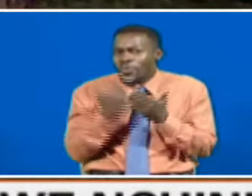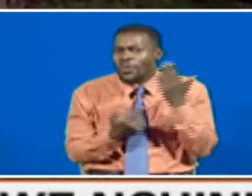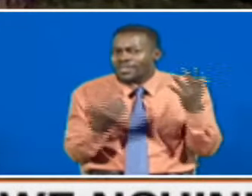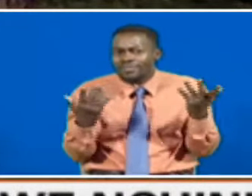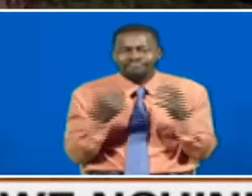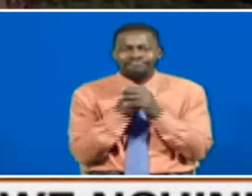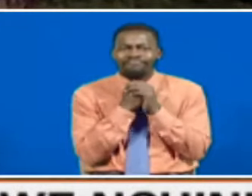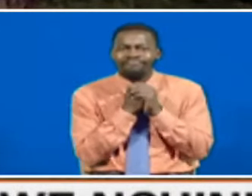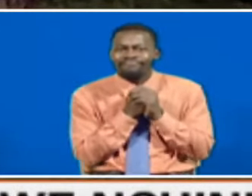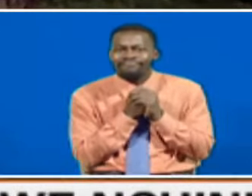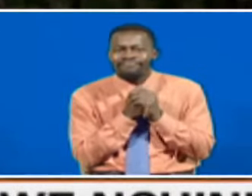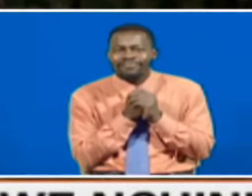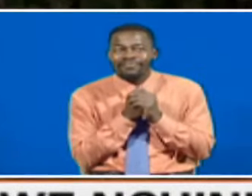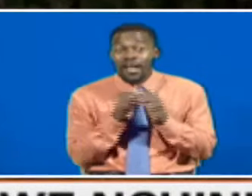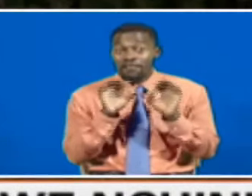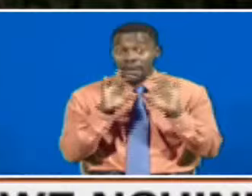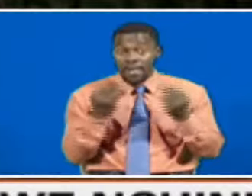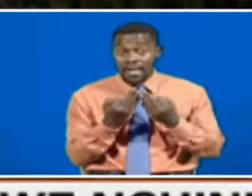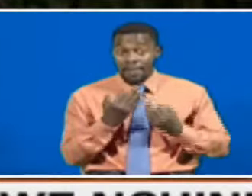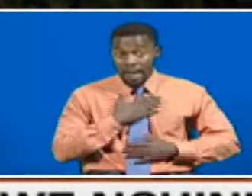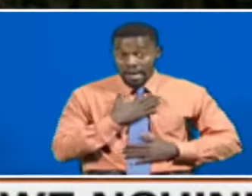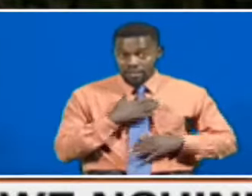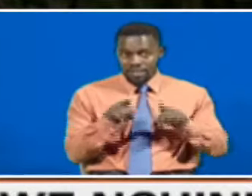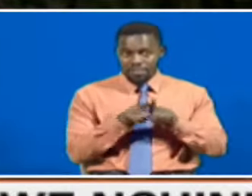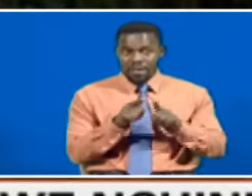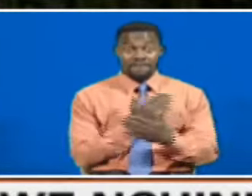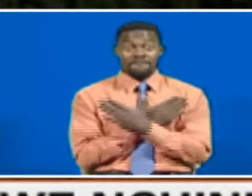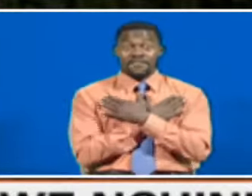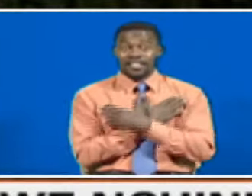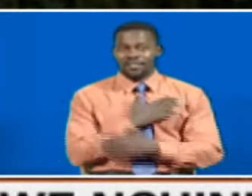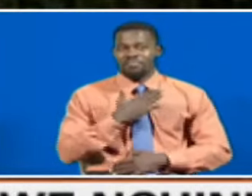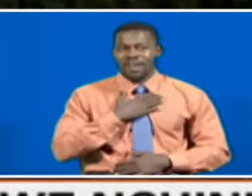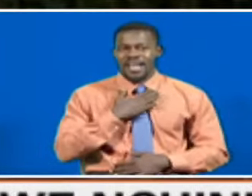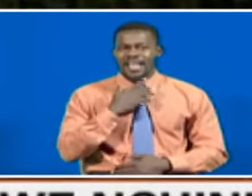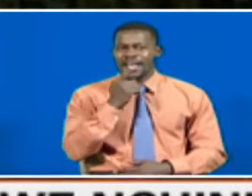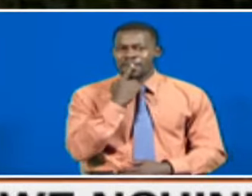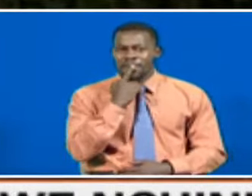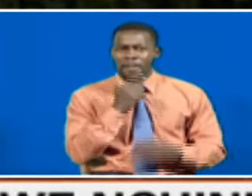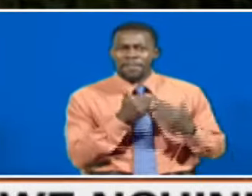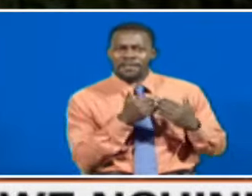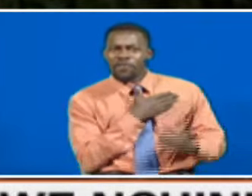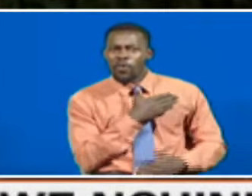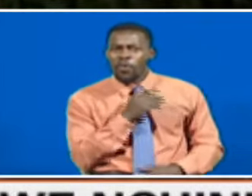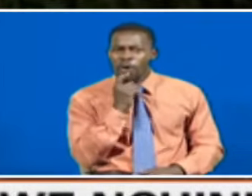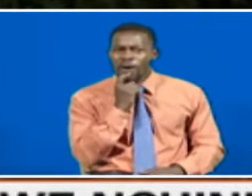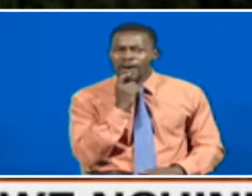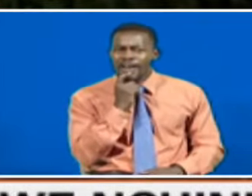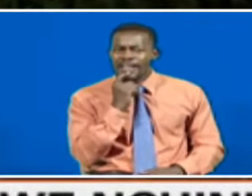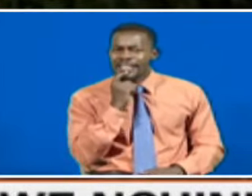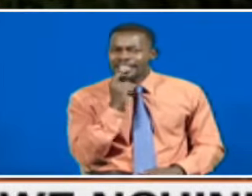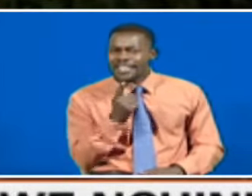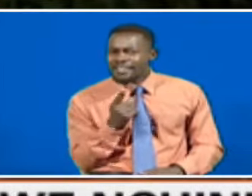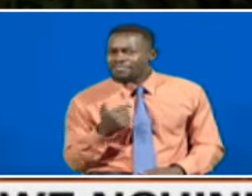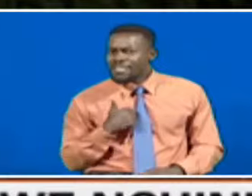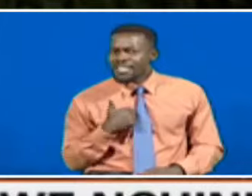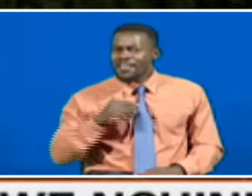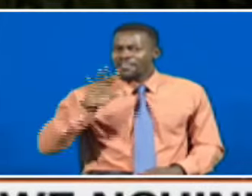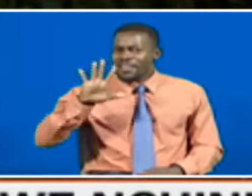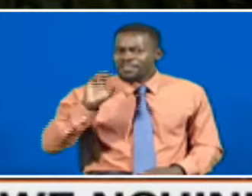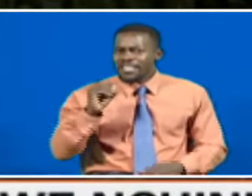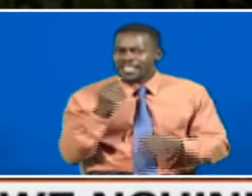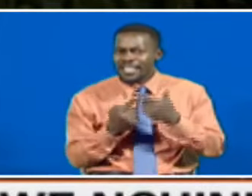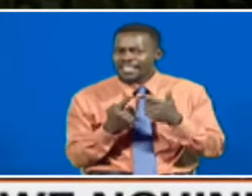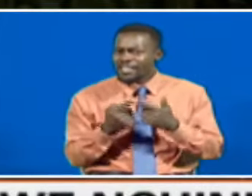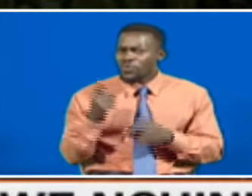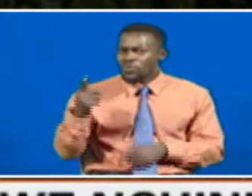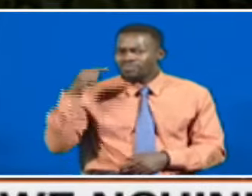huo unaenda kushindana? Wewe, familia yangu na marafiki zangu waliona kama wakati nilipoanza nikiwa na mwaka 50 waliona kama mimi